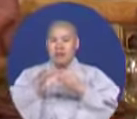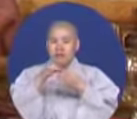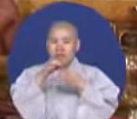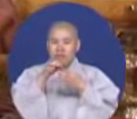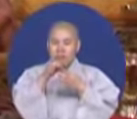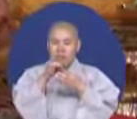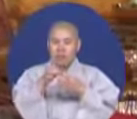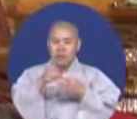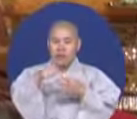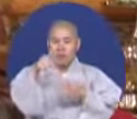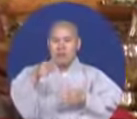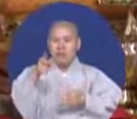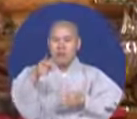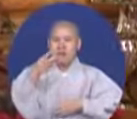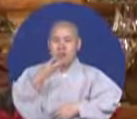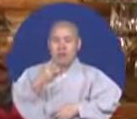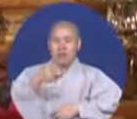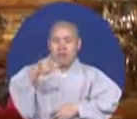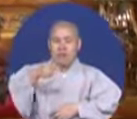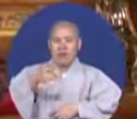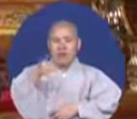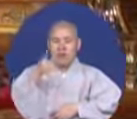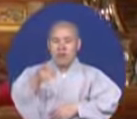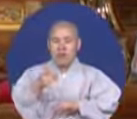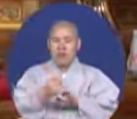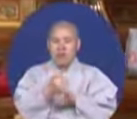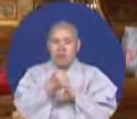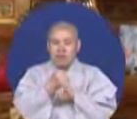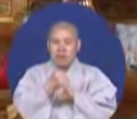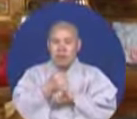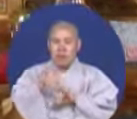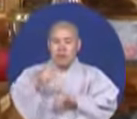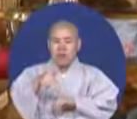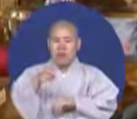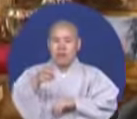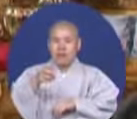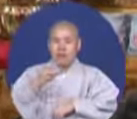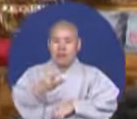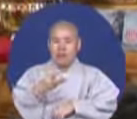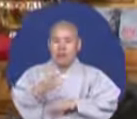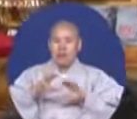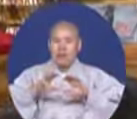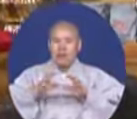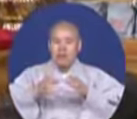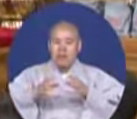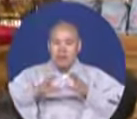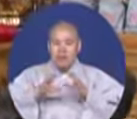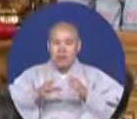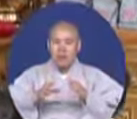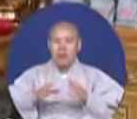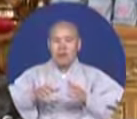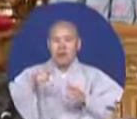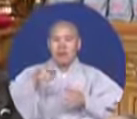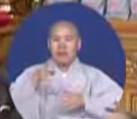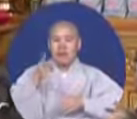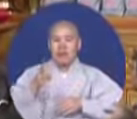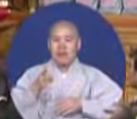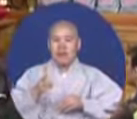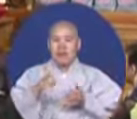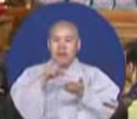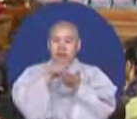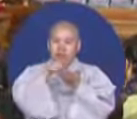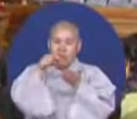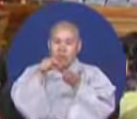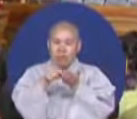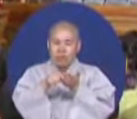첫째는 이제 결계를 합니다. 맺을 결자, 이 세계 개자. 결계라는 건 여기서